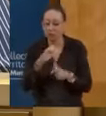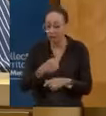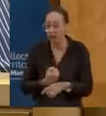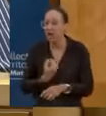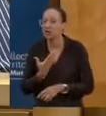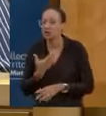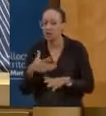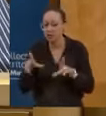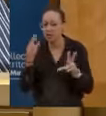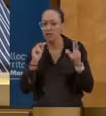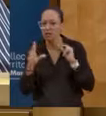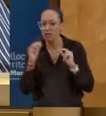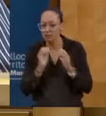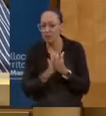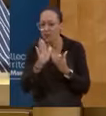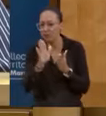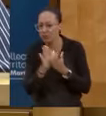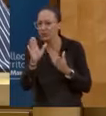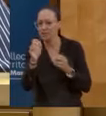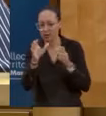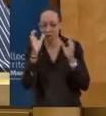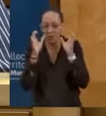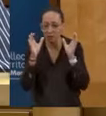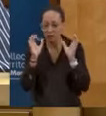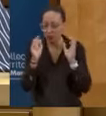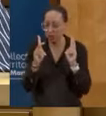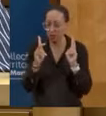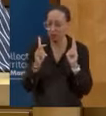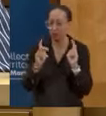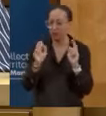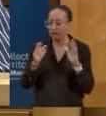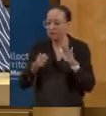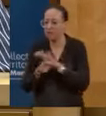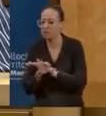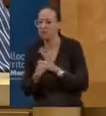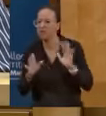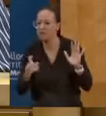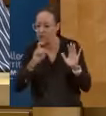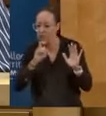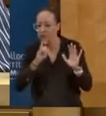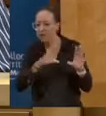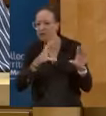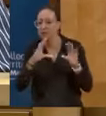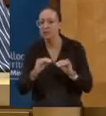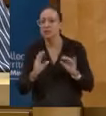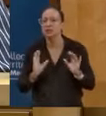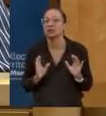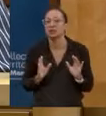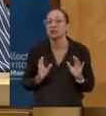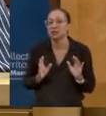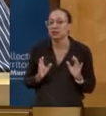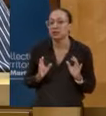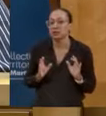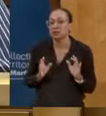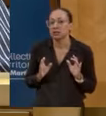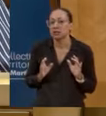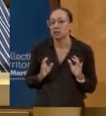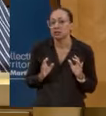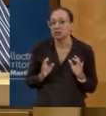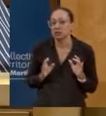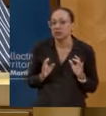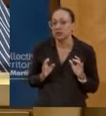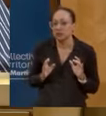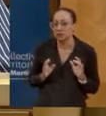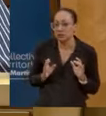qui entendent ces promesses-là. Pour le moment, le financement n'est pas en place et il y a peut-être